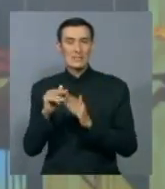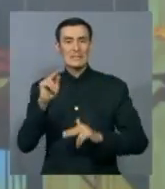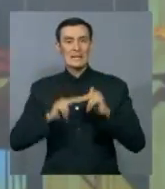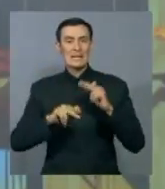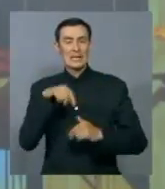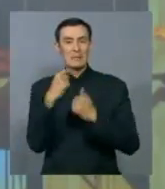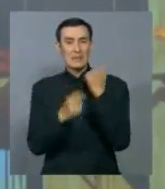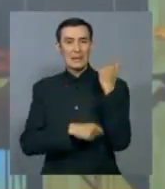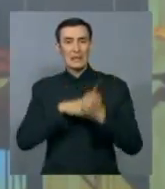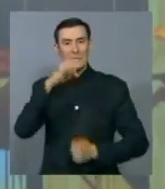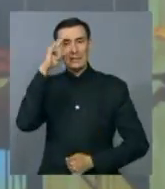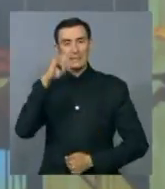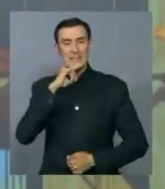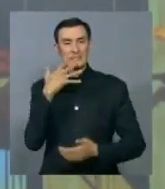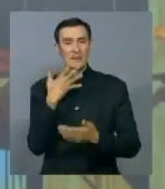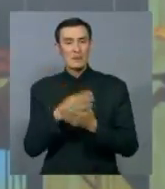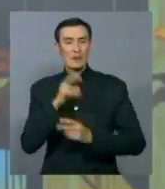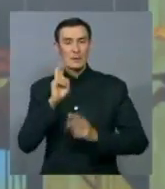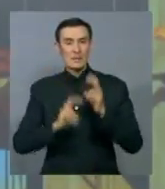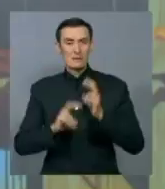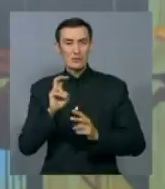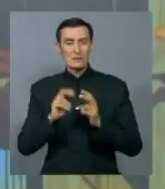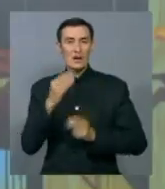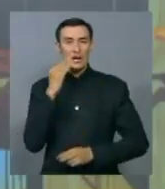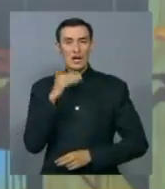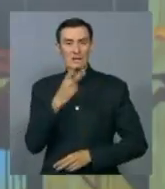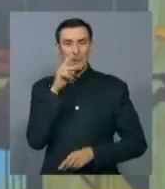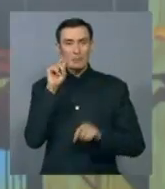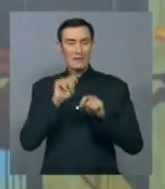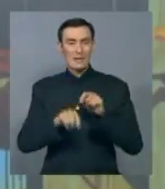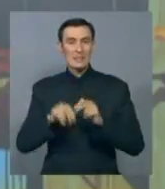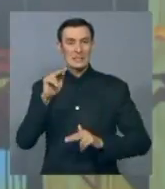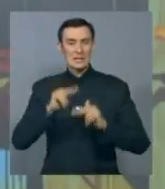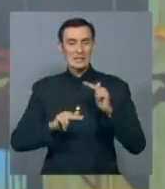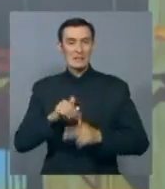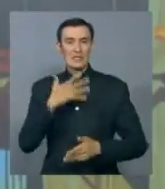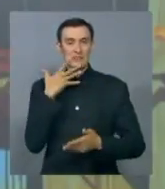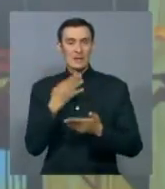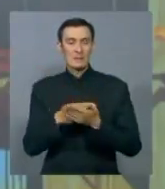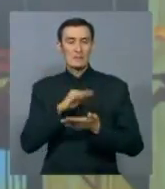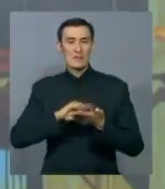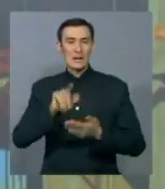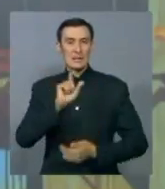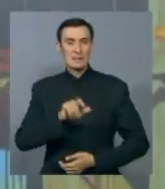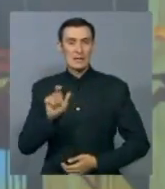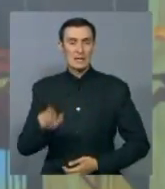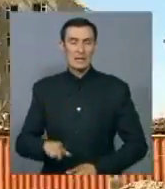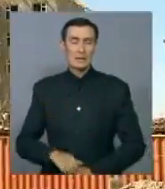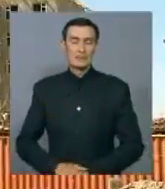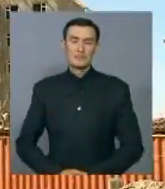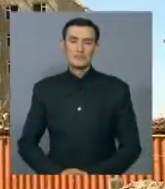строительные материалы отечественного производства. Оценили качество строительства и наши корреспонденты.